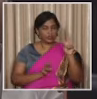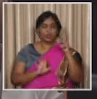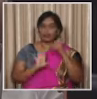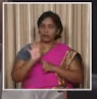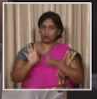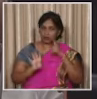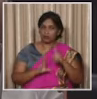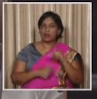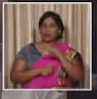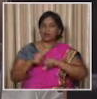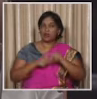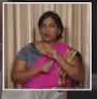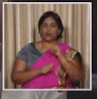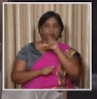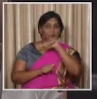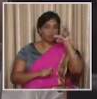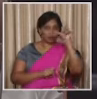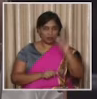වසරේ ආයතන